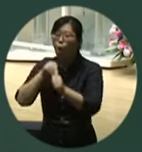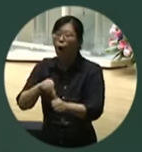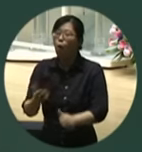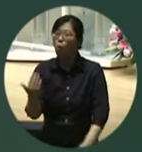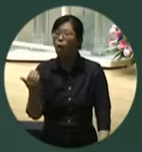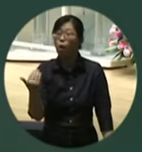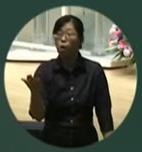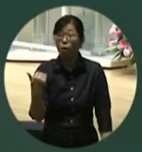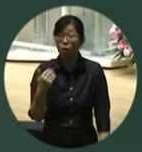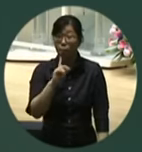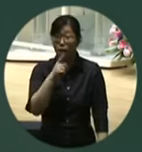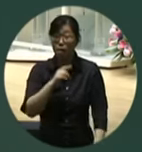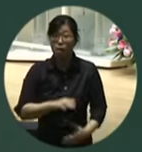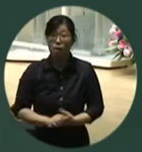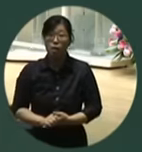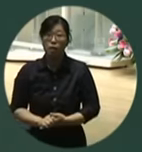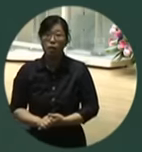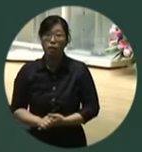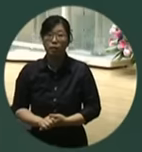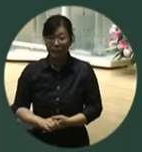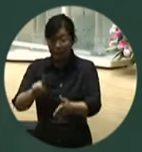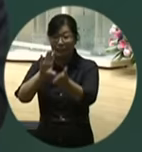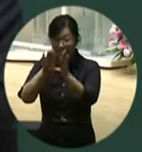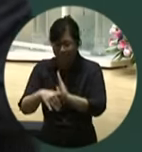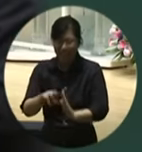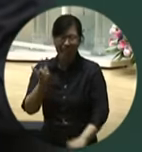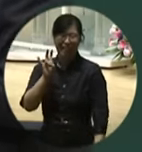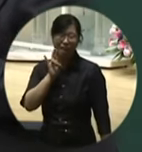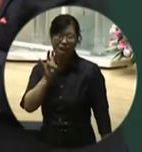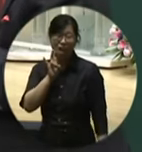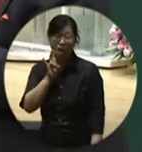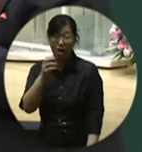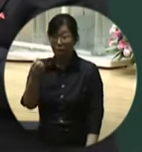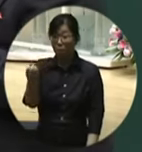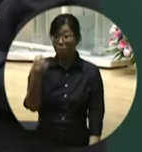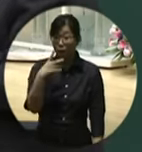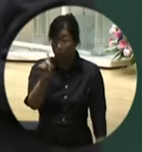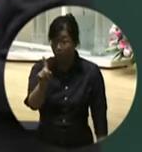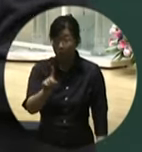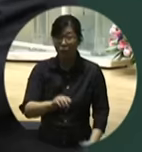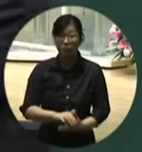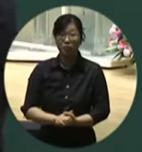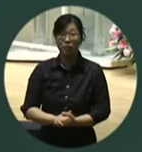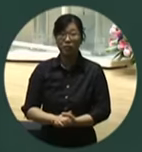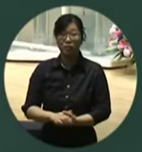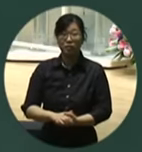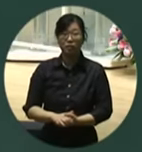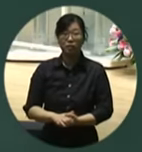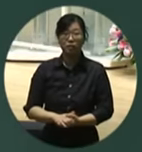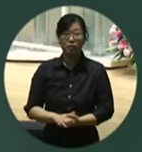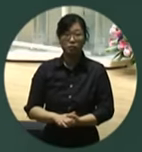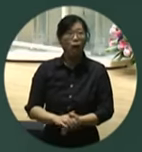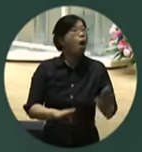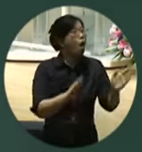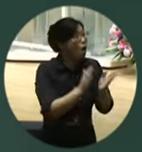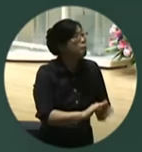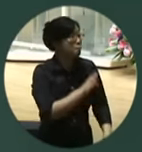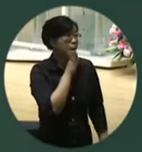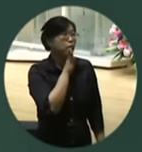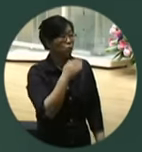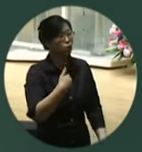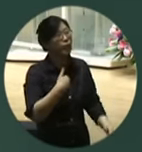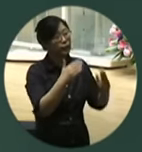spies. 2장 4절 7절 라합이 거짓말하는 겁니다. In chapter 2, verse 4 to 7, Rahab lied to them. 아, 이제 넘어서 저리 갔다고. Oh, the spies, they went